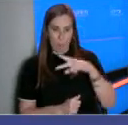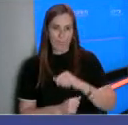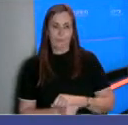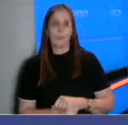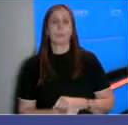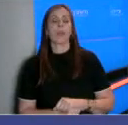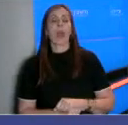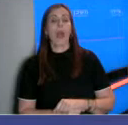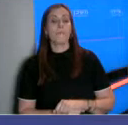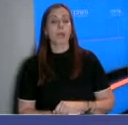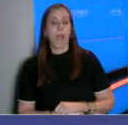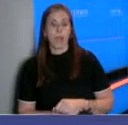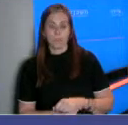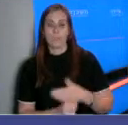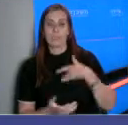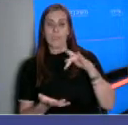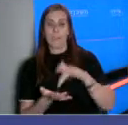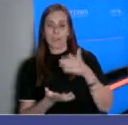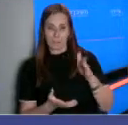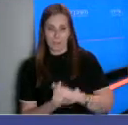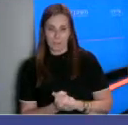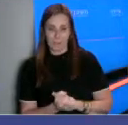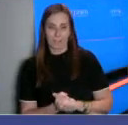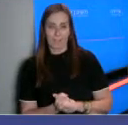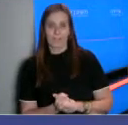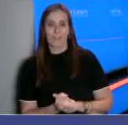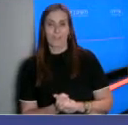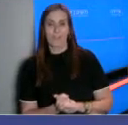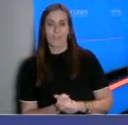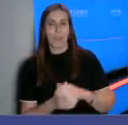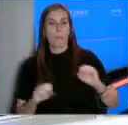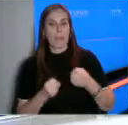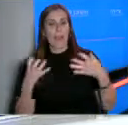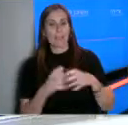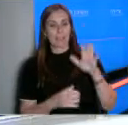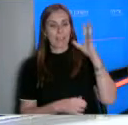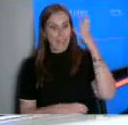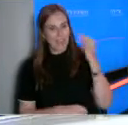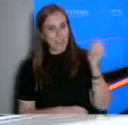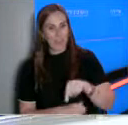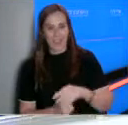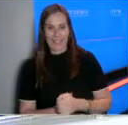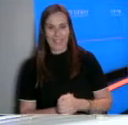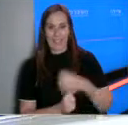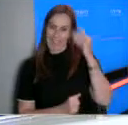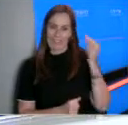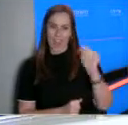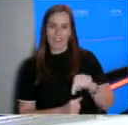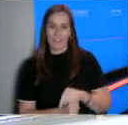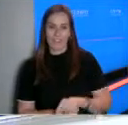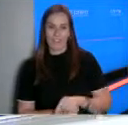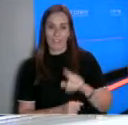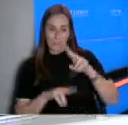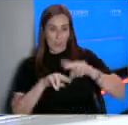זה. אבל אני שמח שאתם איתנו, ואיתנו הערב. זה מנאי תפארה, פעילה חברתית. מה שלומך? איזה כיף שבאת. מדהים. כיף לי להיות פה שוב פעם. את